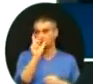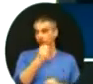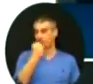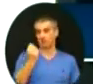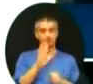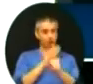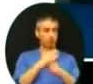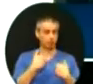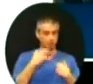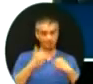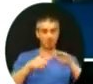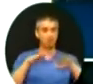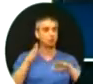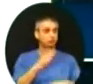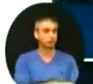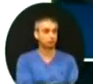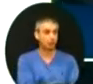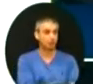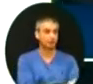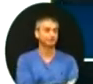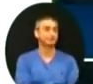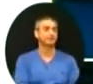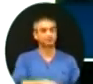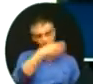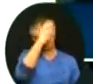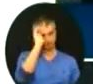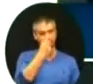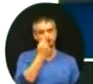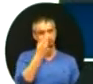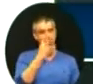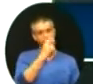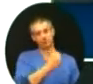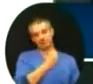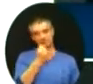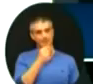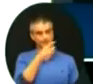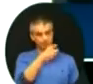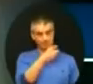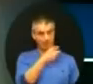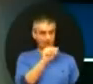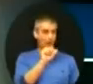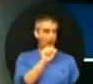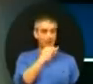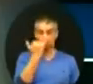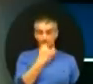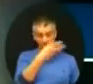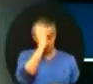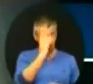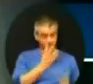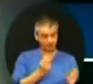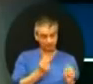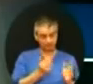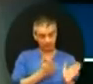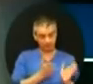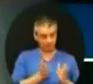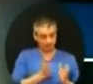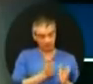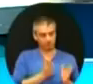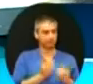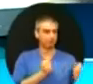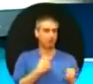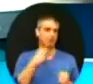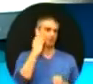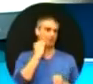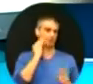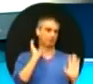הימין, ביניהם גם ראש הממשלה, שטראמפ הוא קצת יותר ימינה ממך אריה. לכן כל פעם שטראמפ זז קצת טיפה שמאלה אני